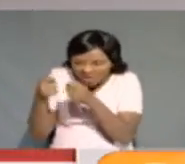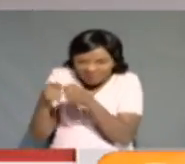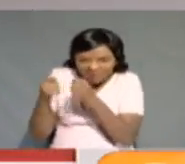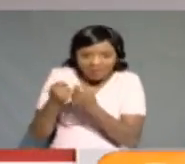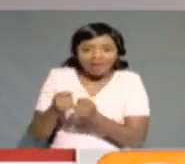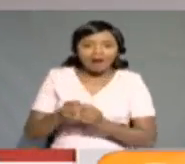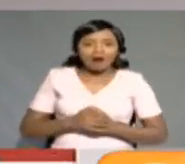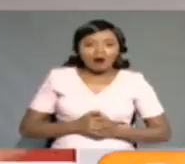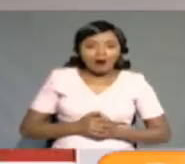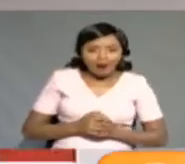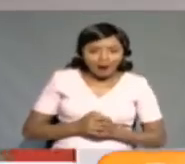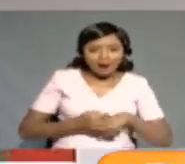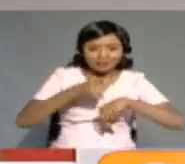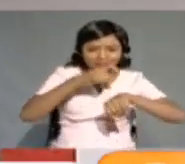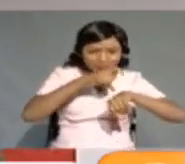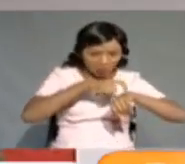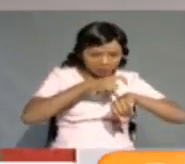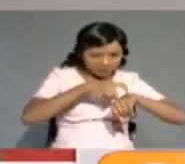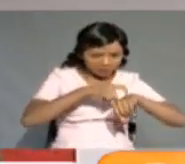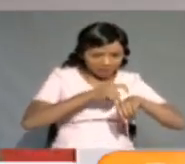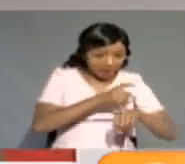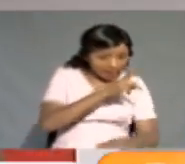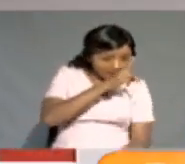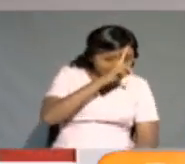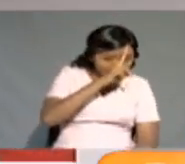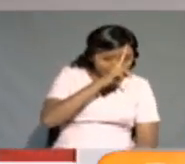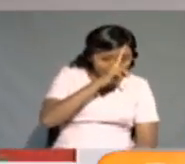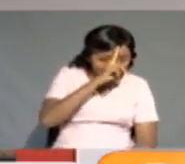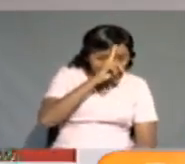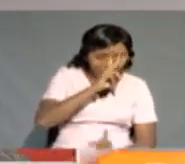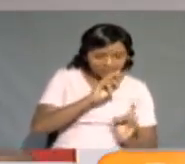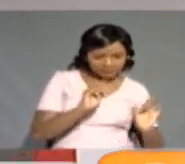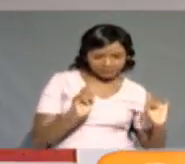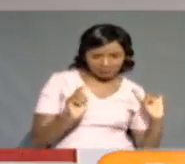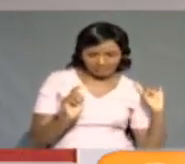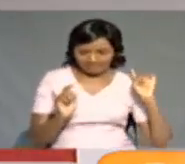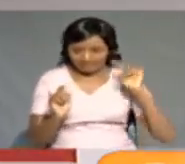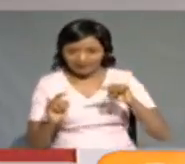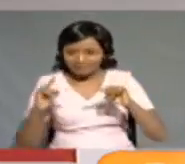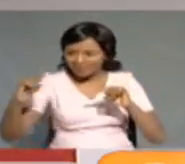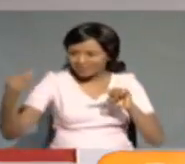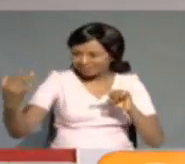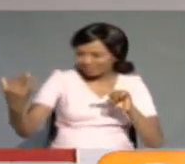askari watakapokuwa wanataka kutenda kitendo kile, askari wakatokeza,